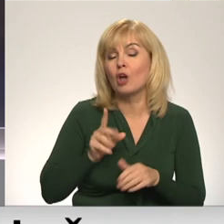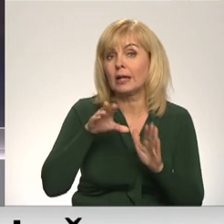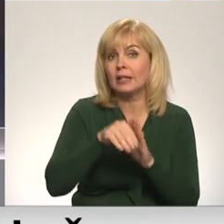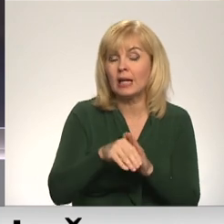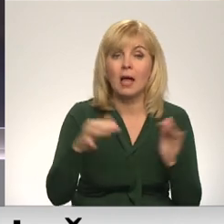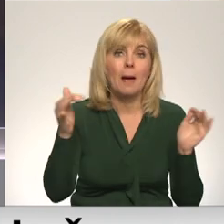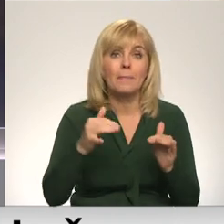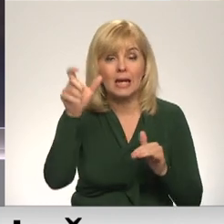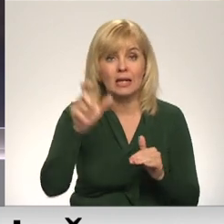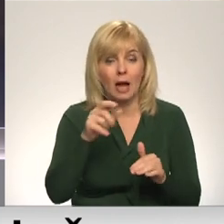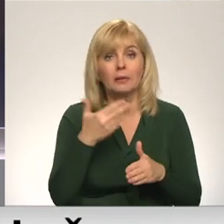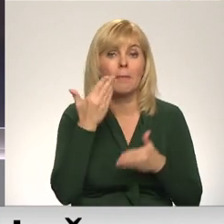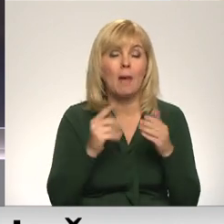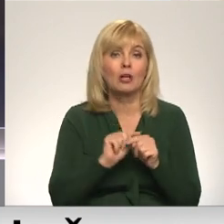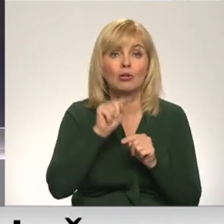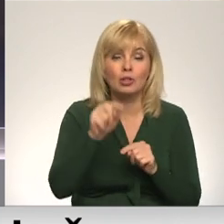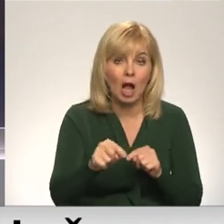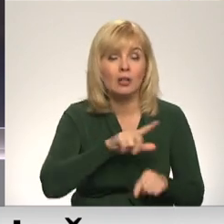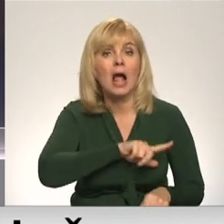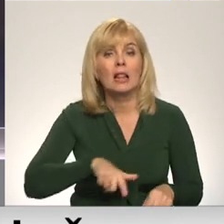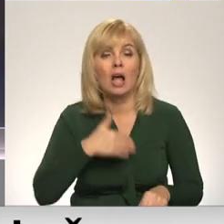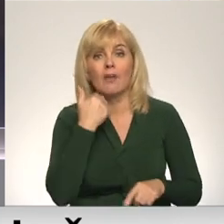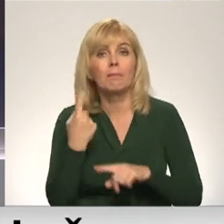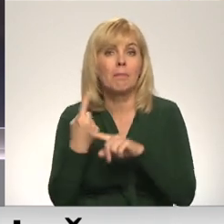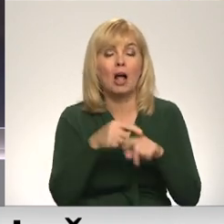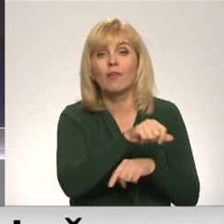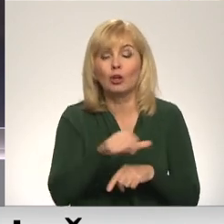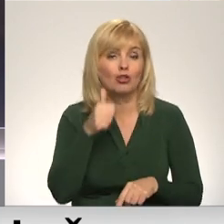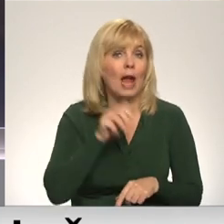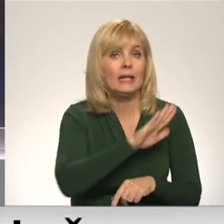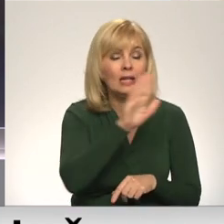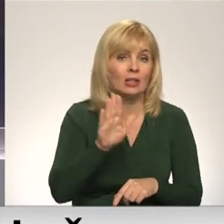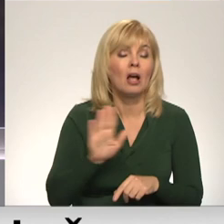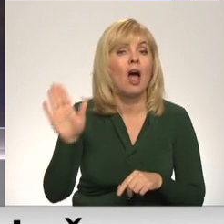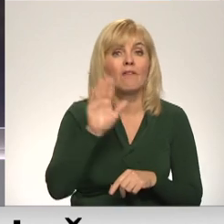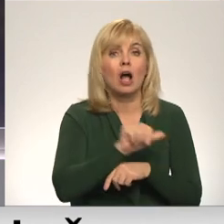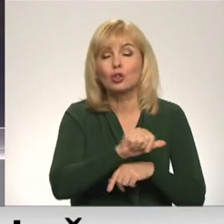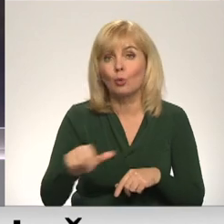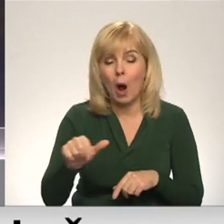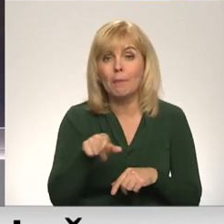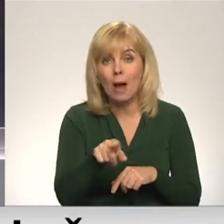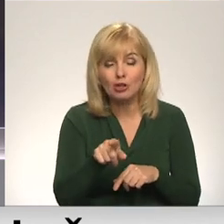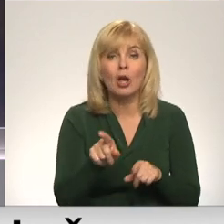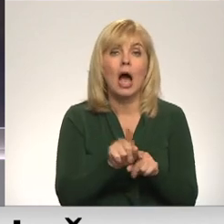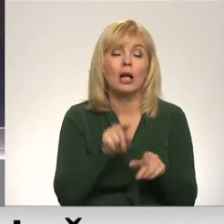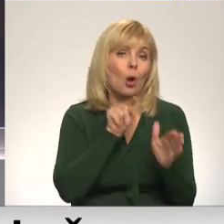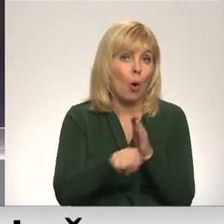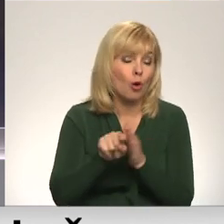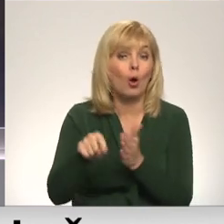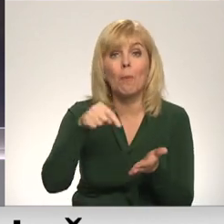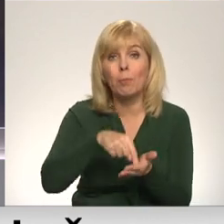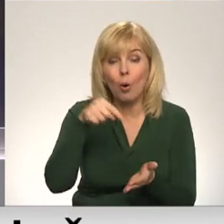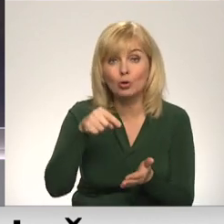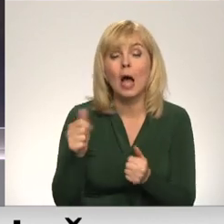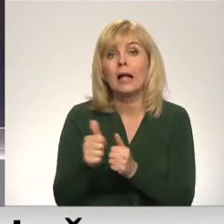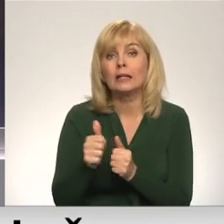migrantu mēģinājumos šķērsot Latvijas-Baltkrievijas robežu un ikdienu valsts robežsardzē uz zaļās robežas, kā arī robežkontrolas punktos.